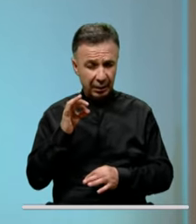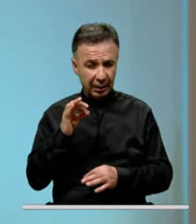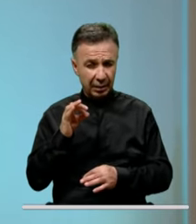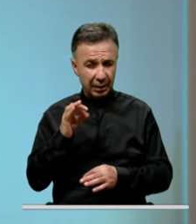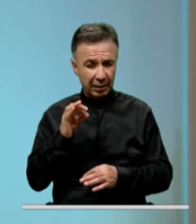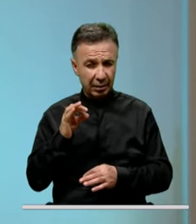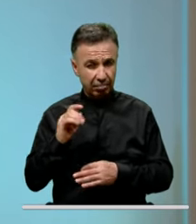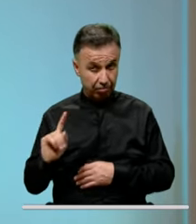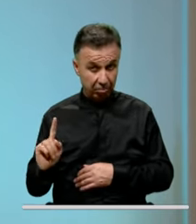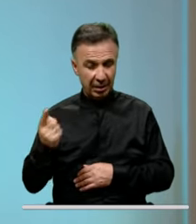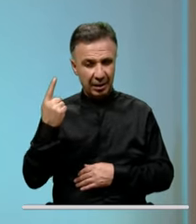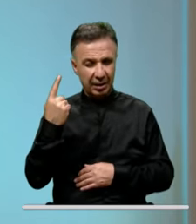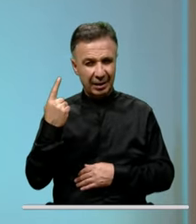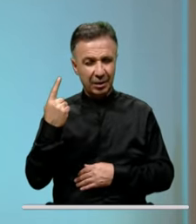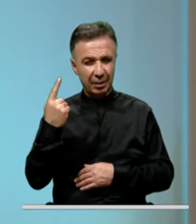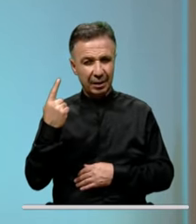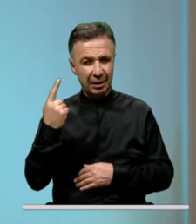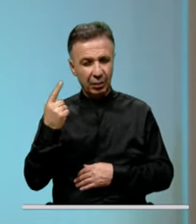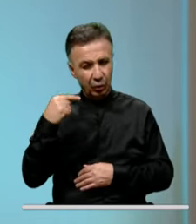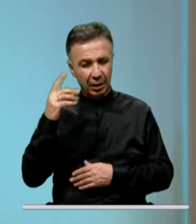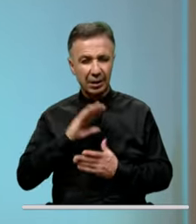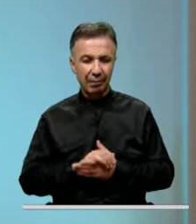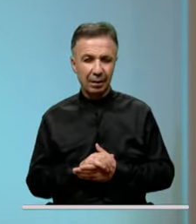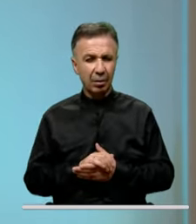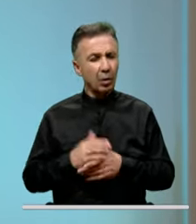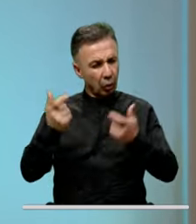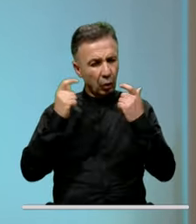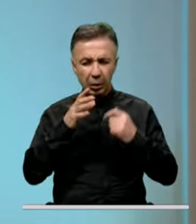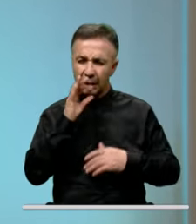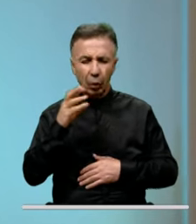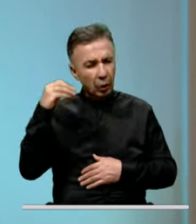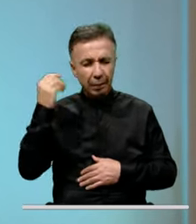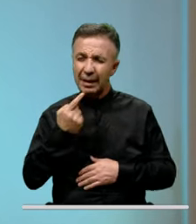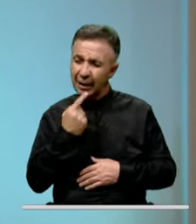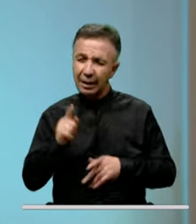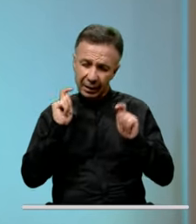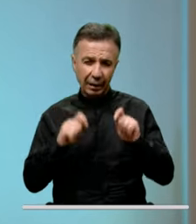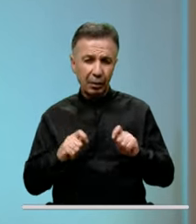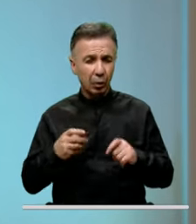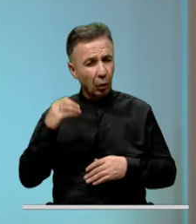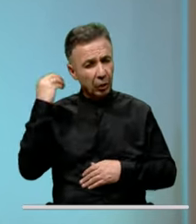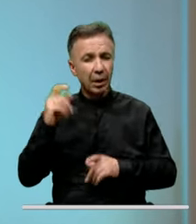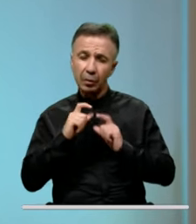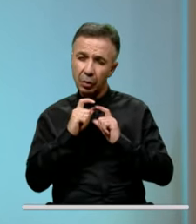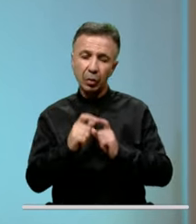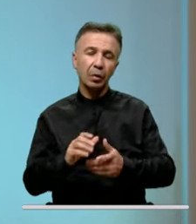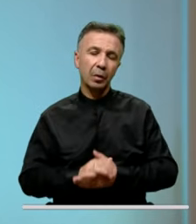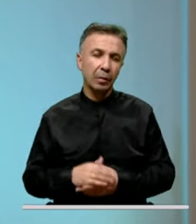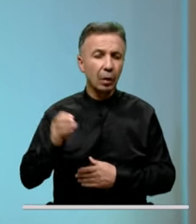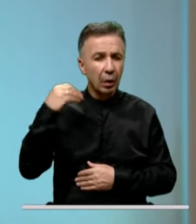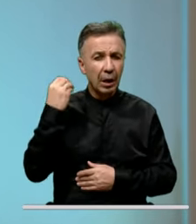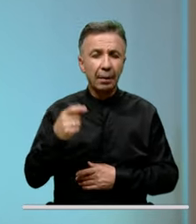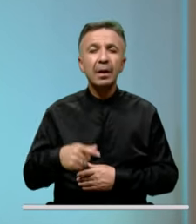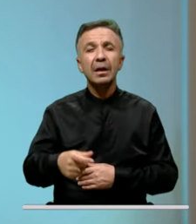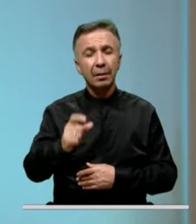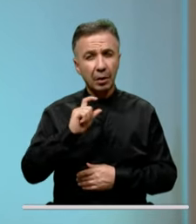var. Sorumlusu kim bu işin? Biz hocalarımızın dediğini yapıyoruz. Hocalarımıza sorduk, Hocalarımızın